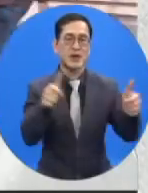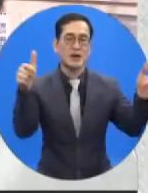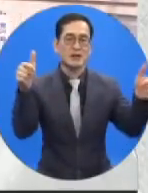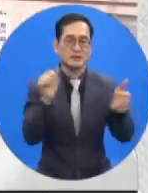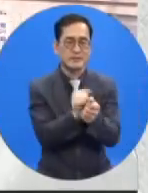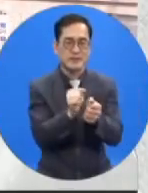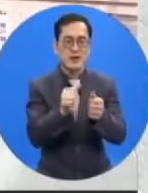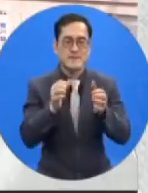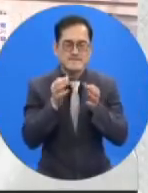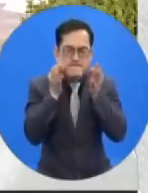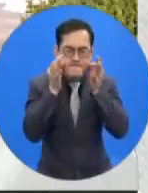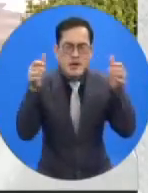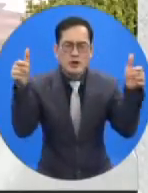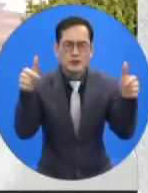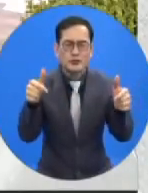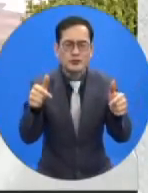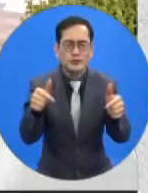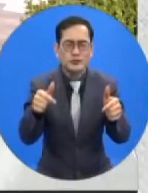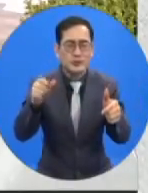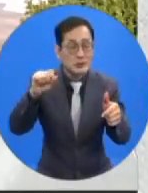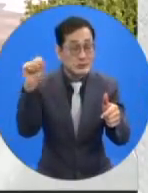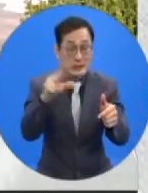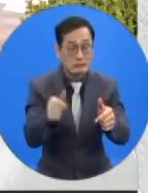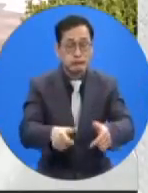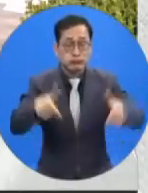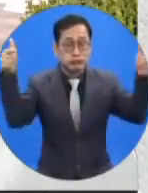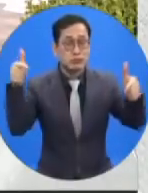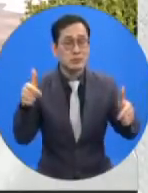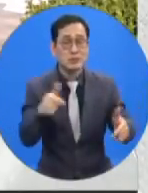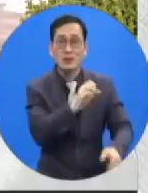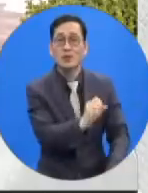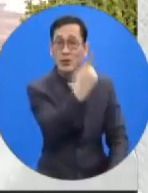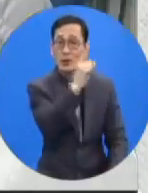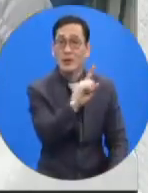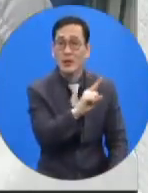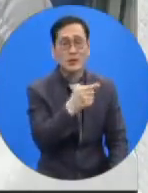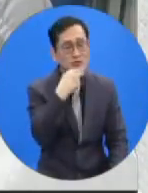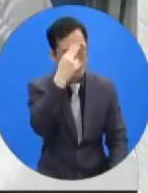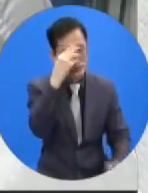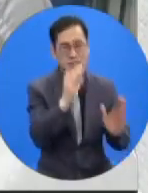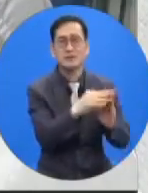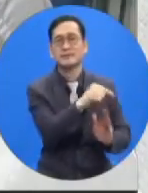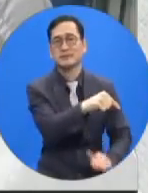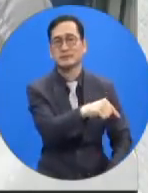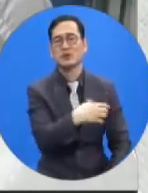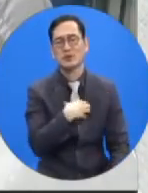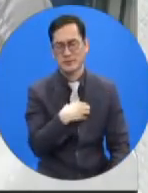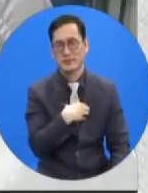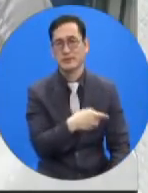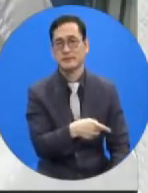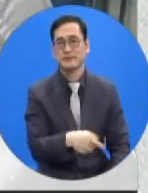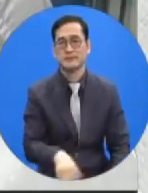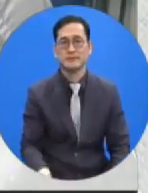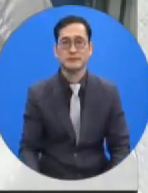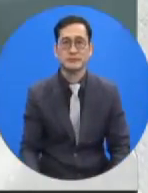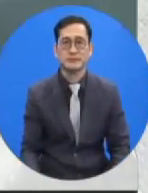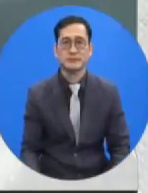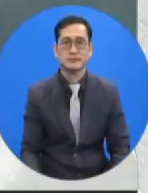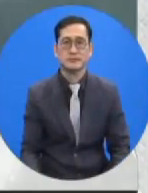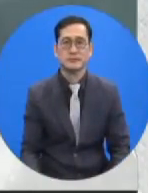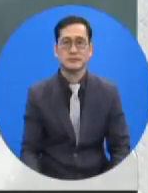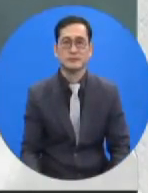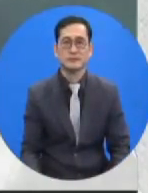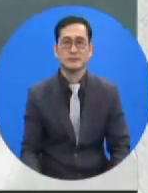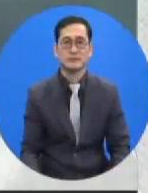수도 있기 때문에 거기에 간다라는 것은 자기 자신은 물론이고 이 사회에서도 반사회적인 것이다라는 좀